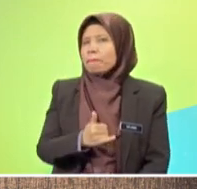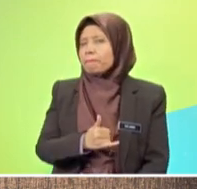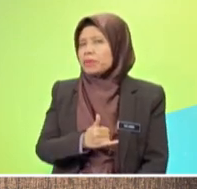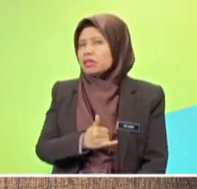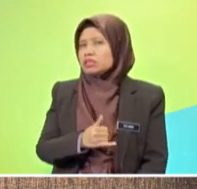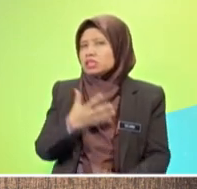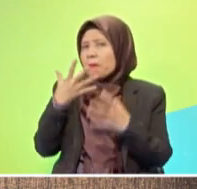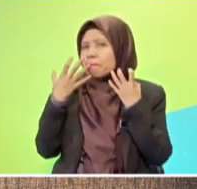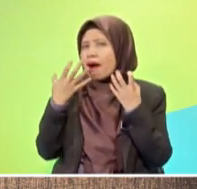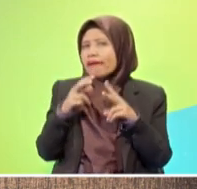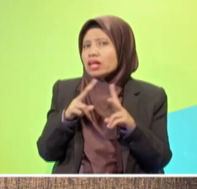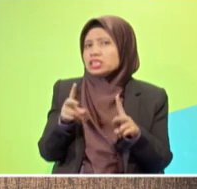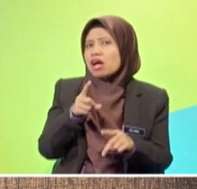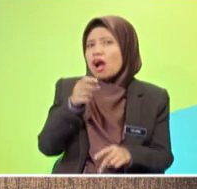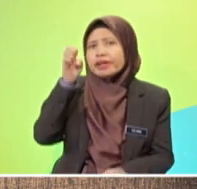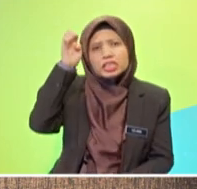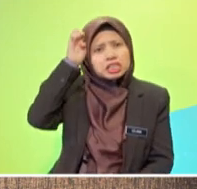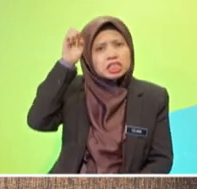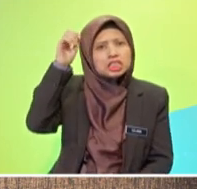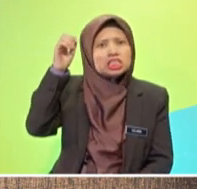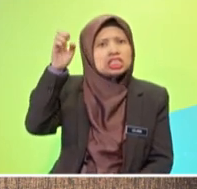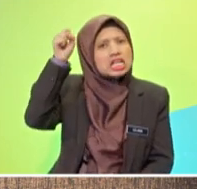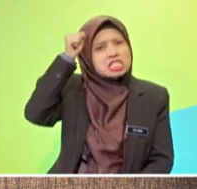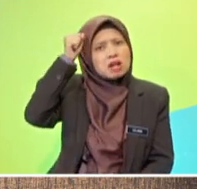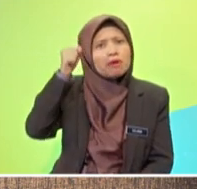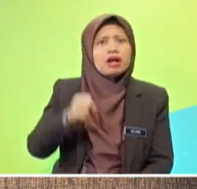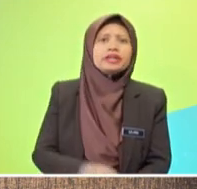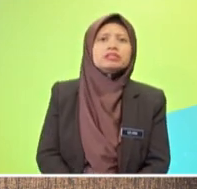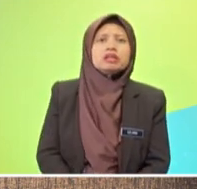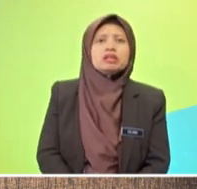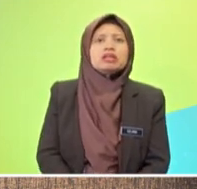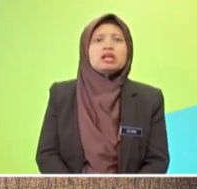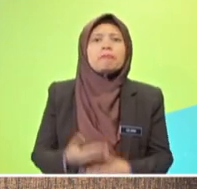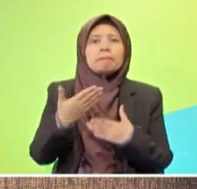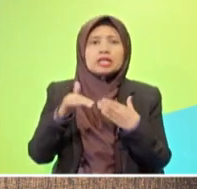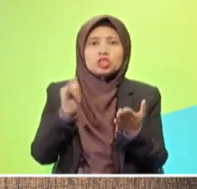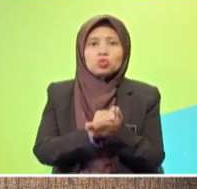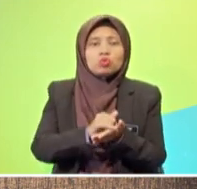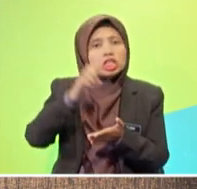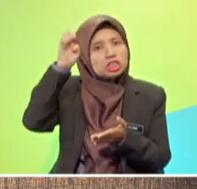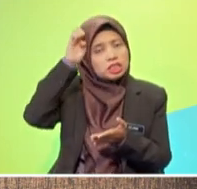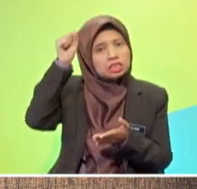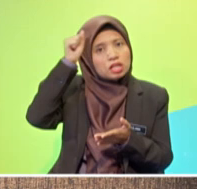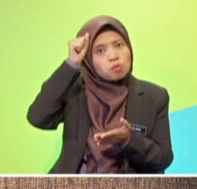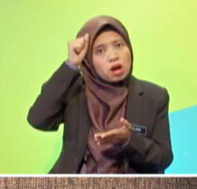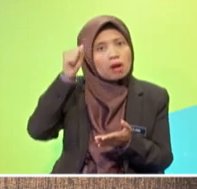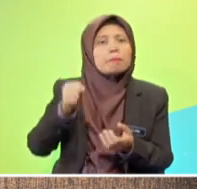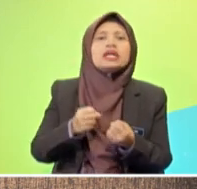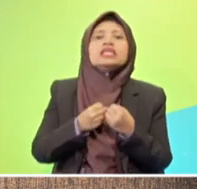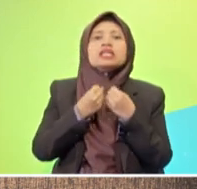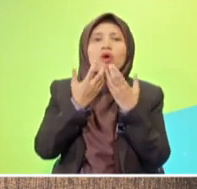yang melanggar melanggar arnav-nya yang bernama labun dan kemudian Cik Silva meminta Adly